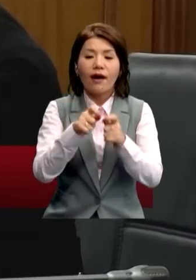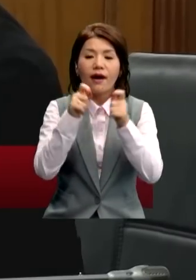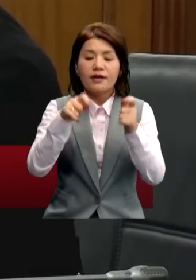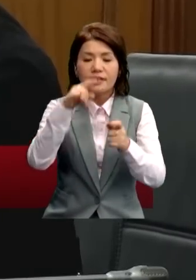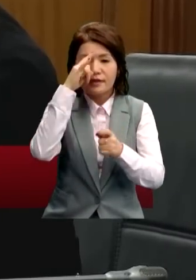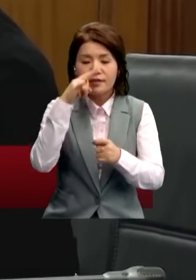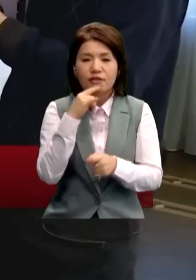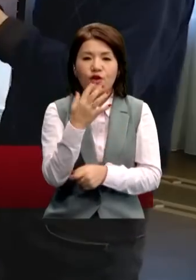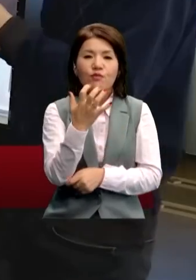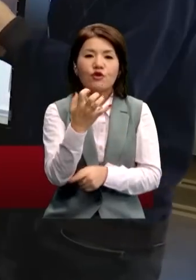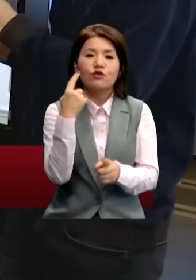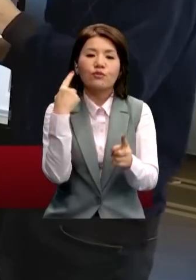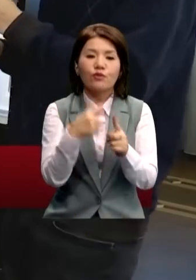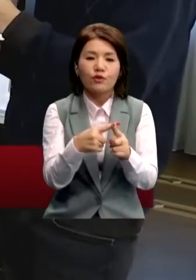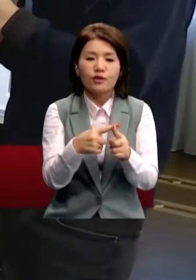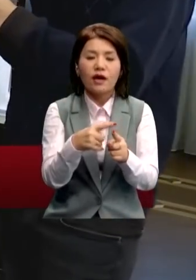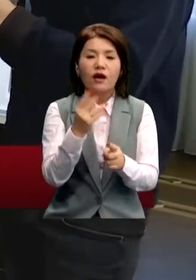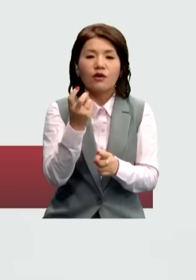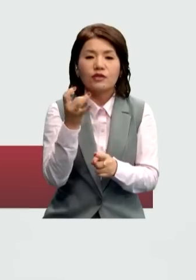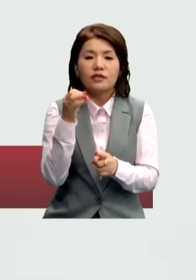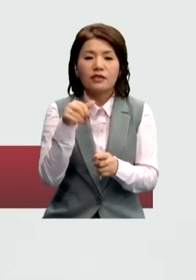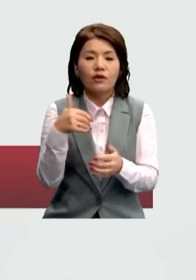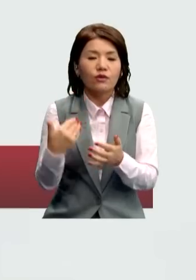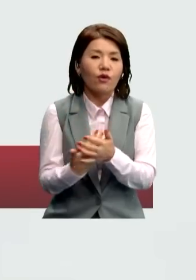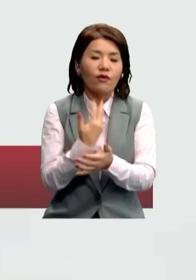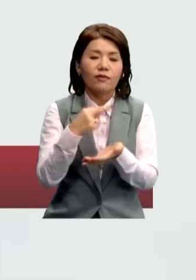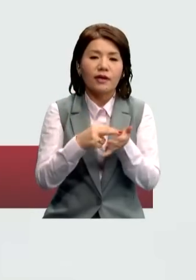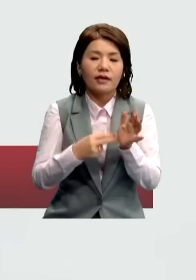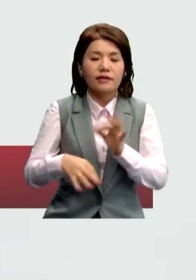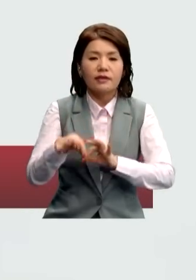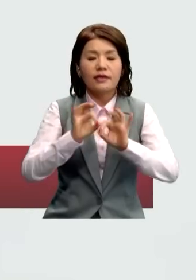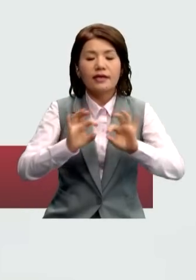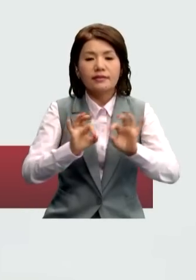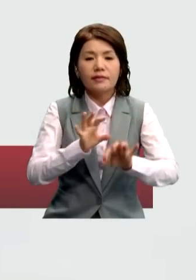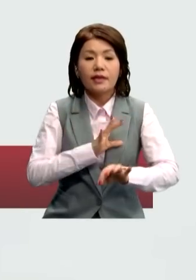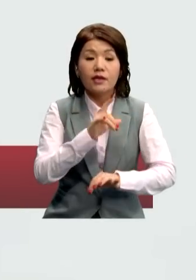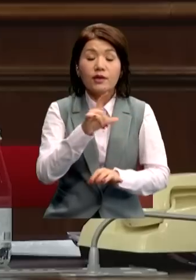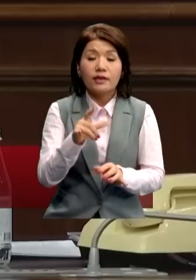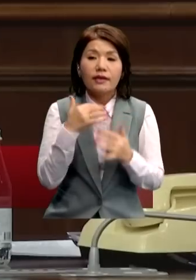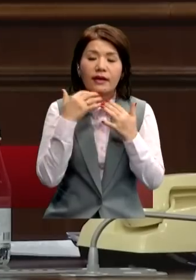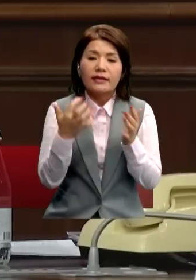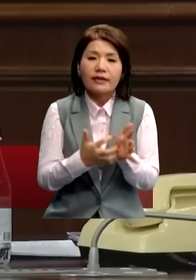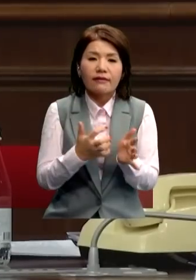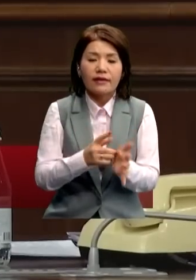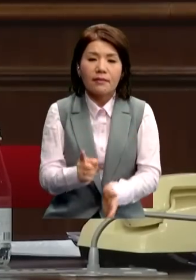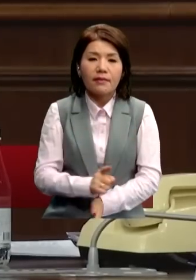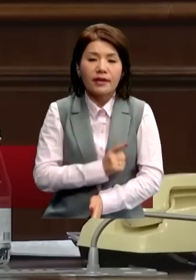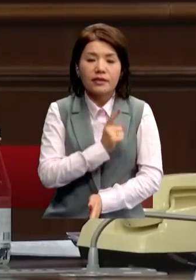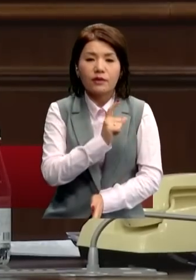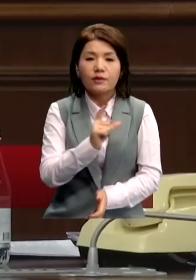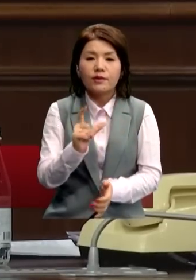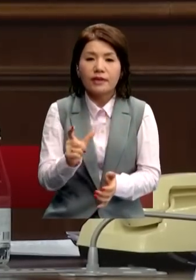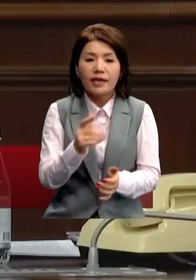500 плюс» деп аталатын көші-қон саясатының жаңа жобасын таныстырып жатыр. Шенділер елде жетпей жатқан мамандық иелерінің